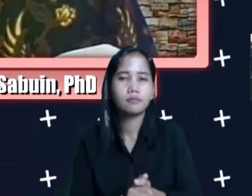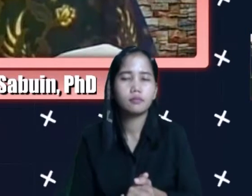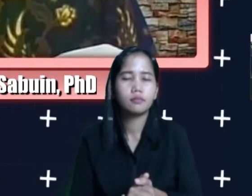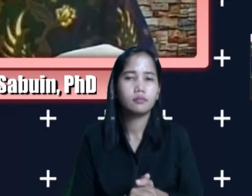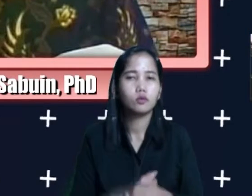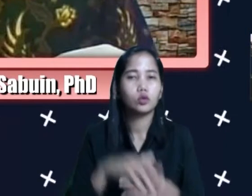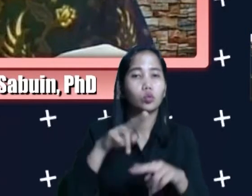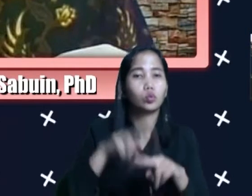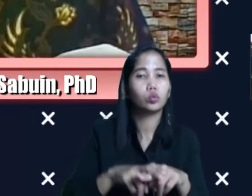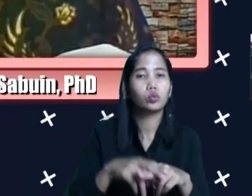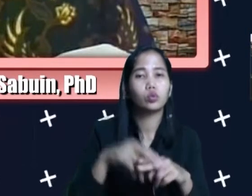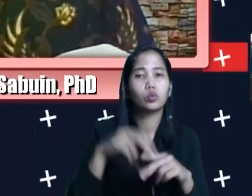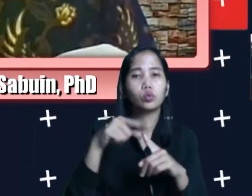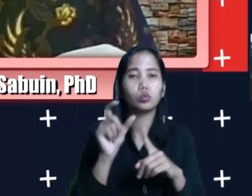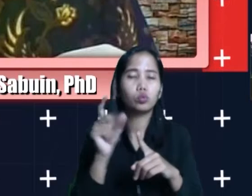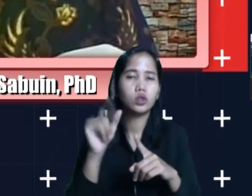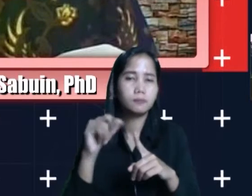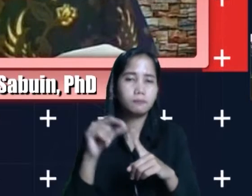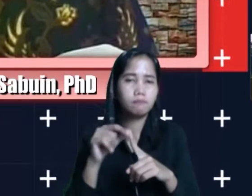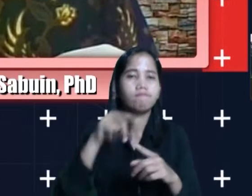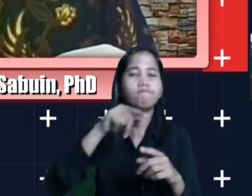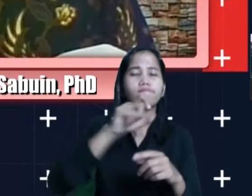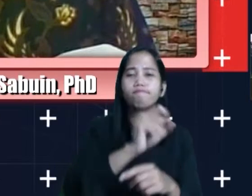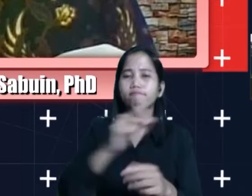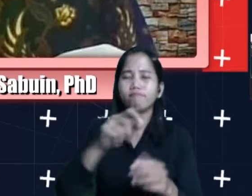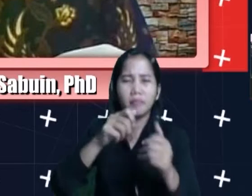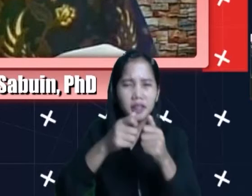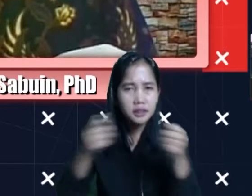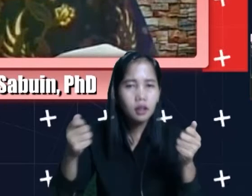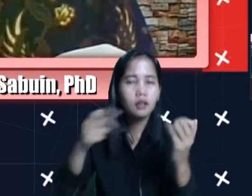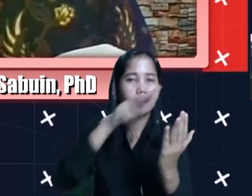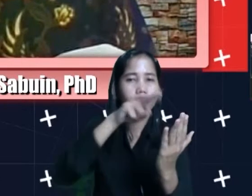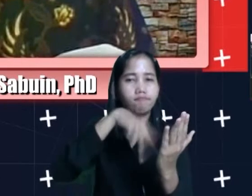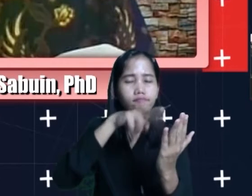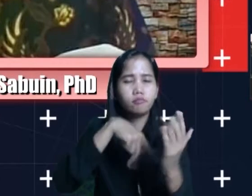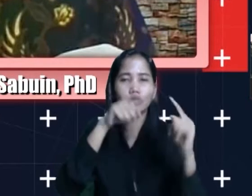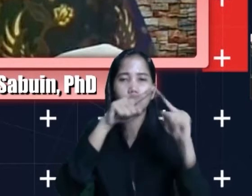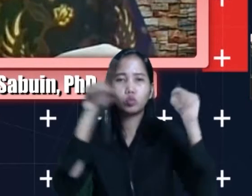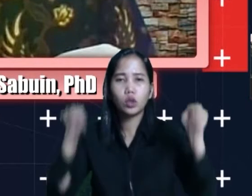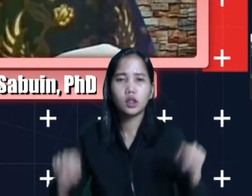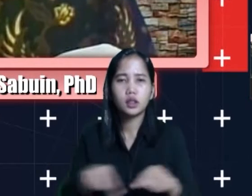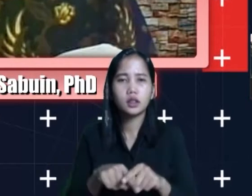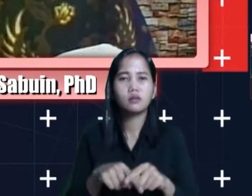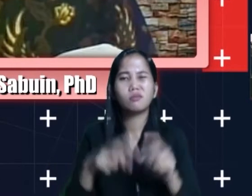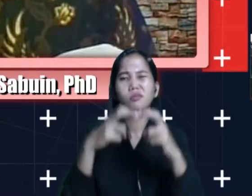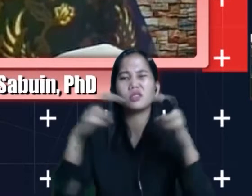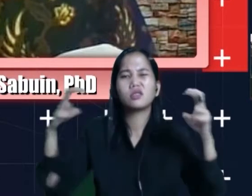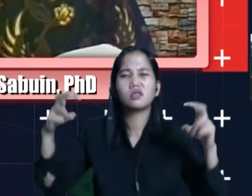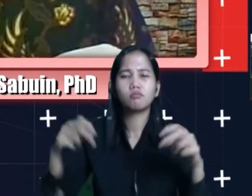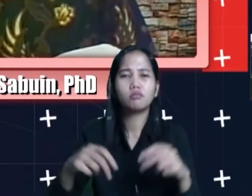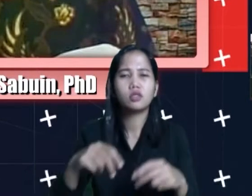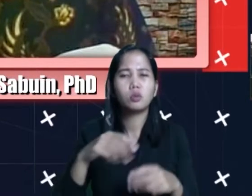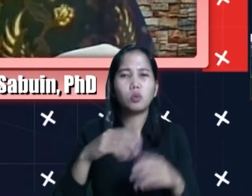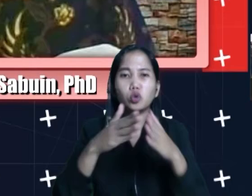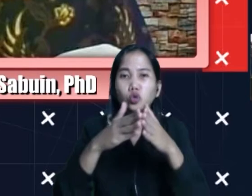Karena surat-surat itu kan paling panjang ya, 1 Korintus ada 16 pasal, lalu